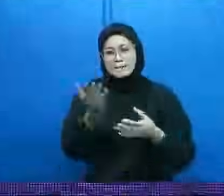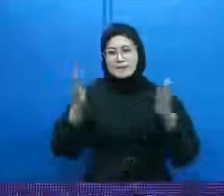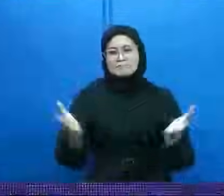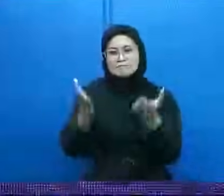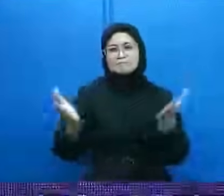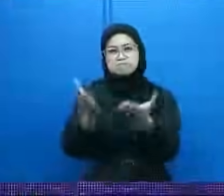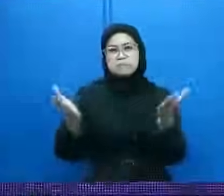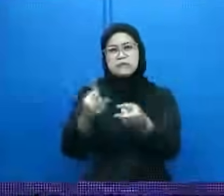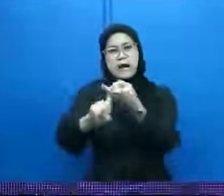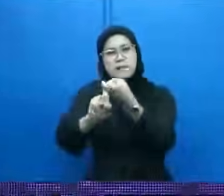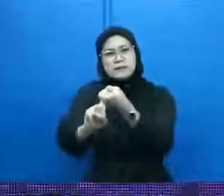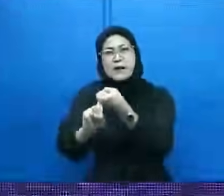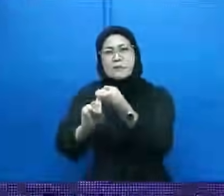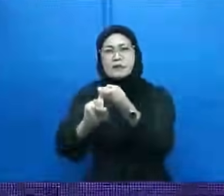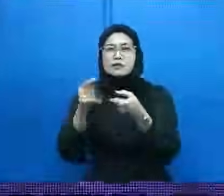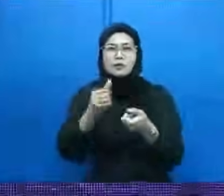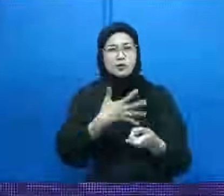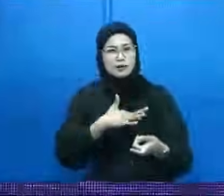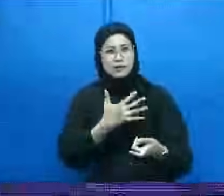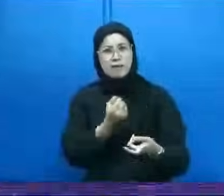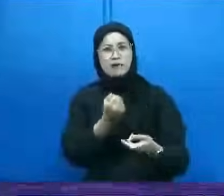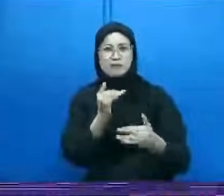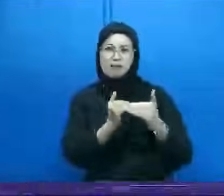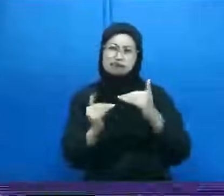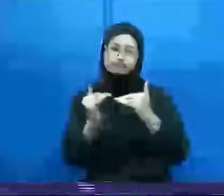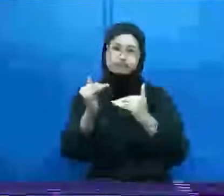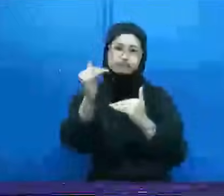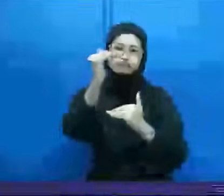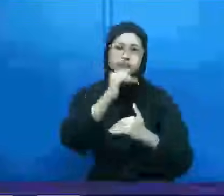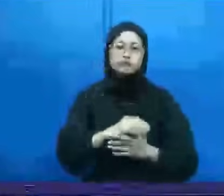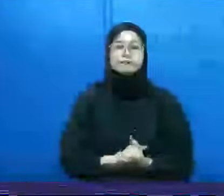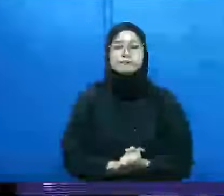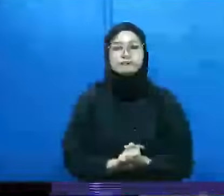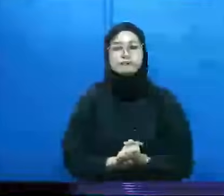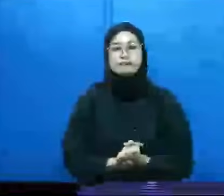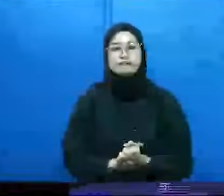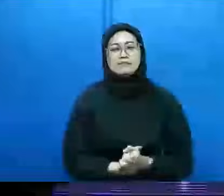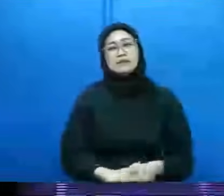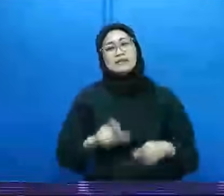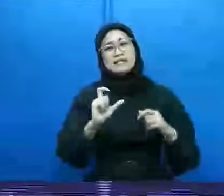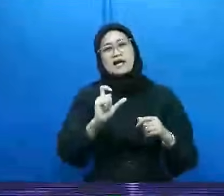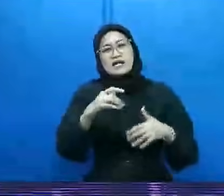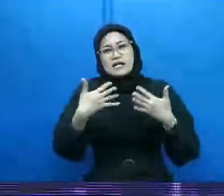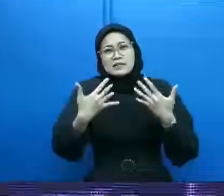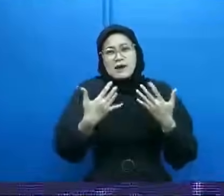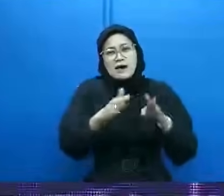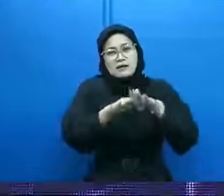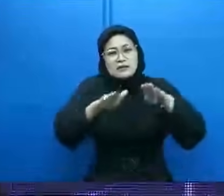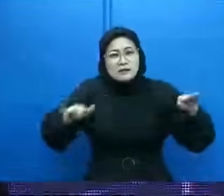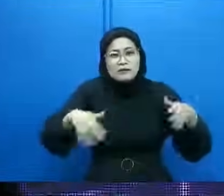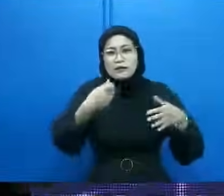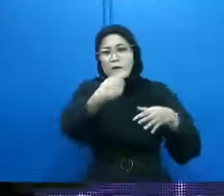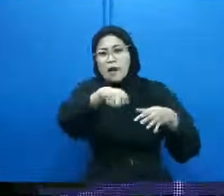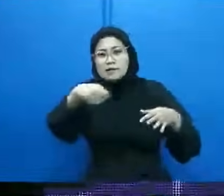tidak turun. Ustaz, saya mahasiswa. Bagaimana caranya menghafal supaya cepat? Tidak mudah lupa. Cepat